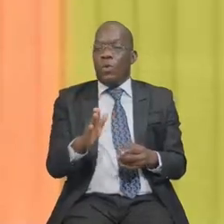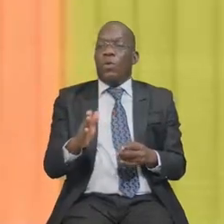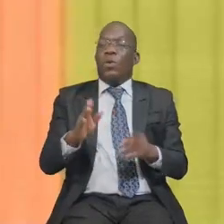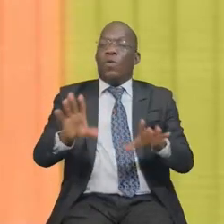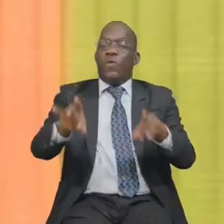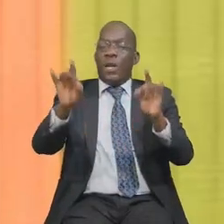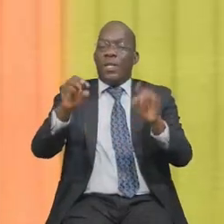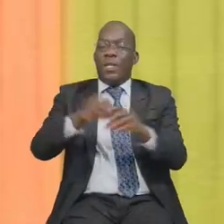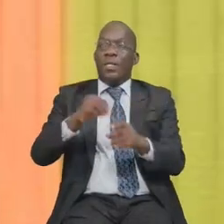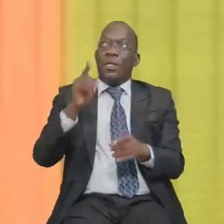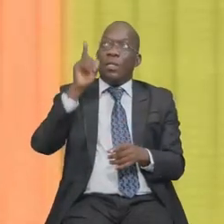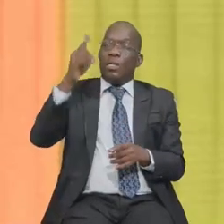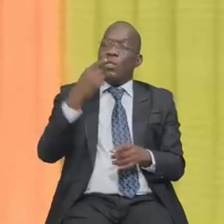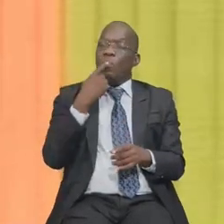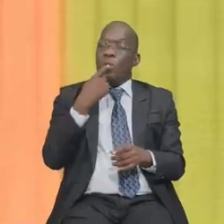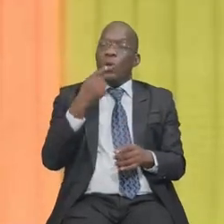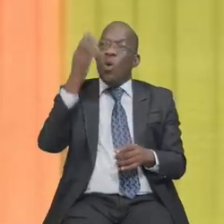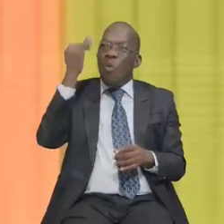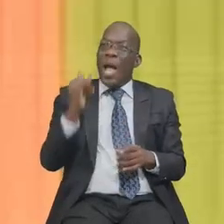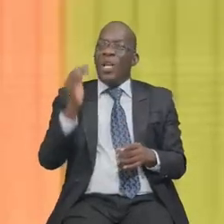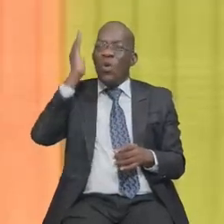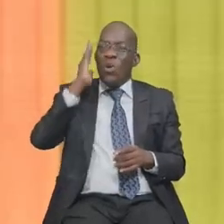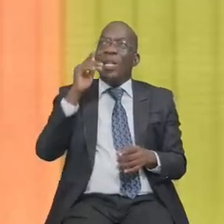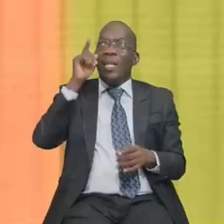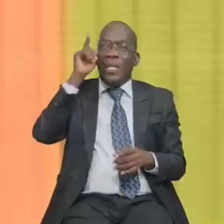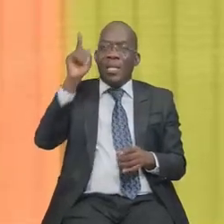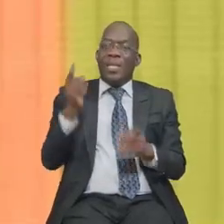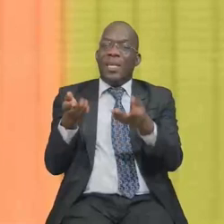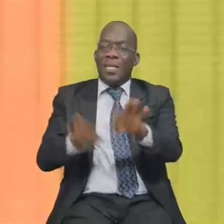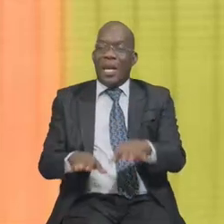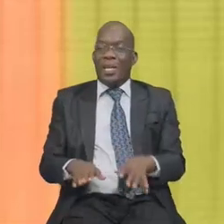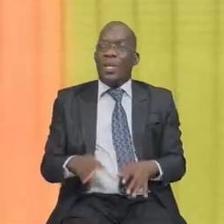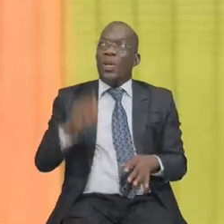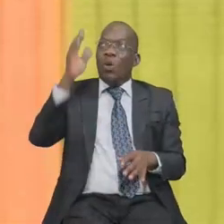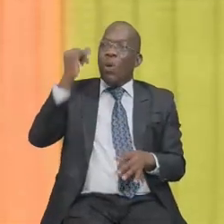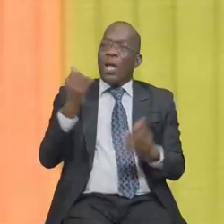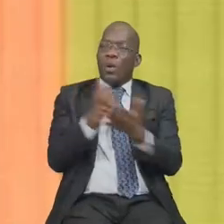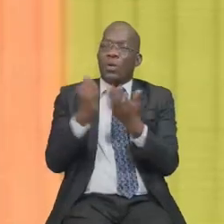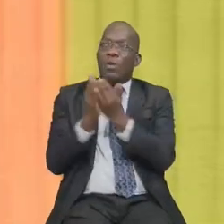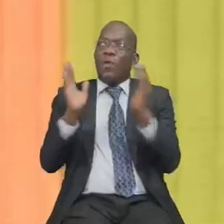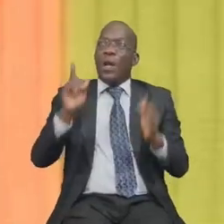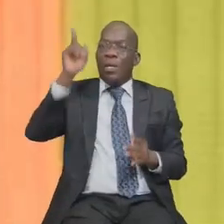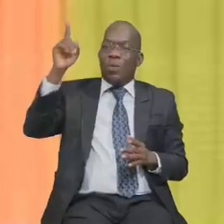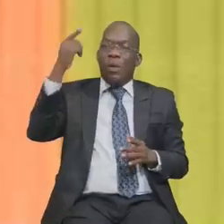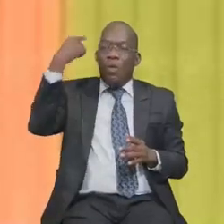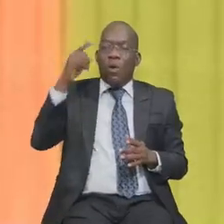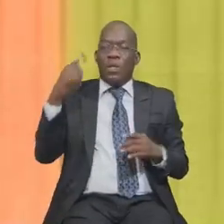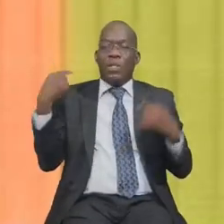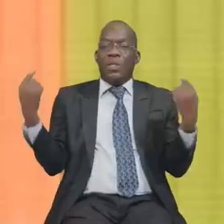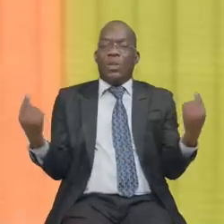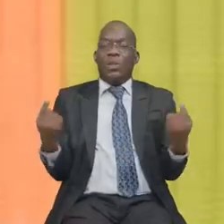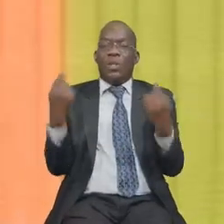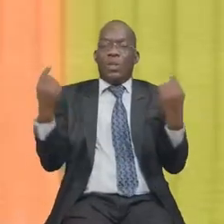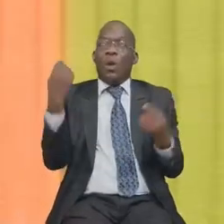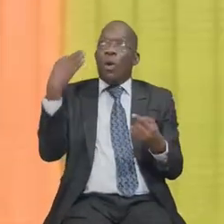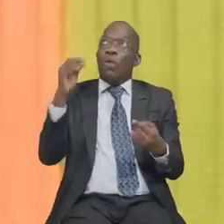mort? Pourquoi a-t-il été crucifié? Pour les péchés de mon peuple, il a été frappé.